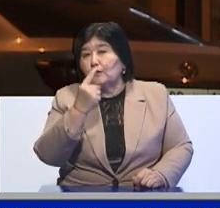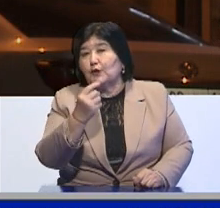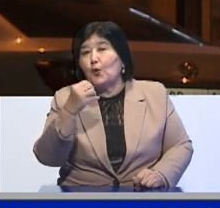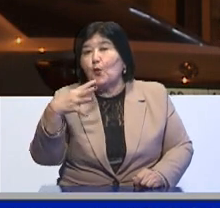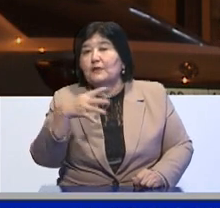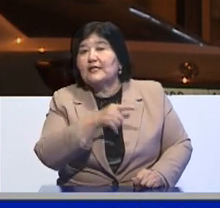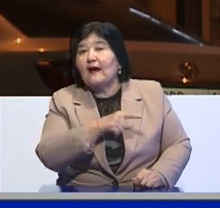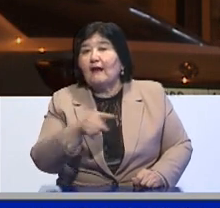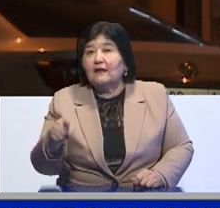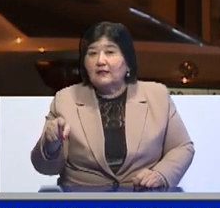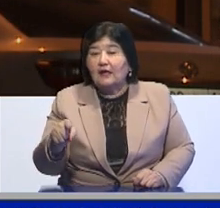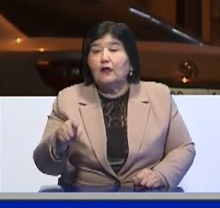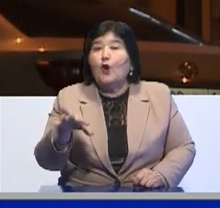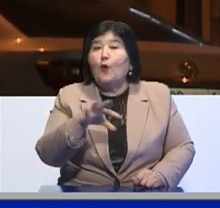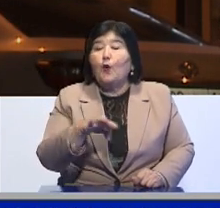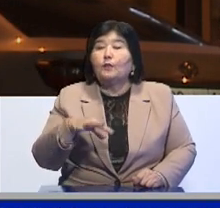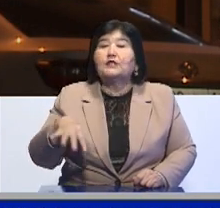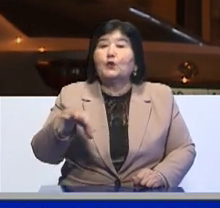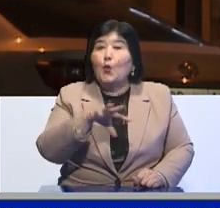аралығында облыс көлемінде